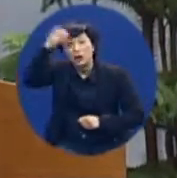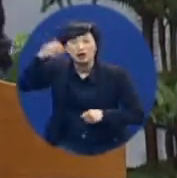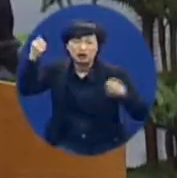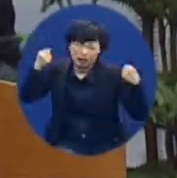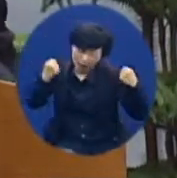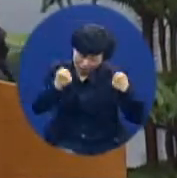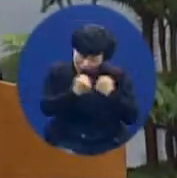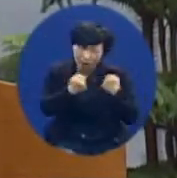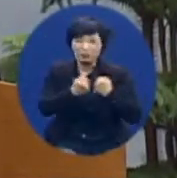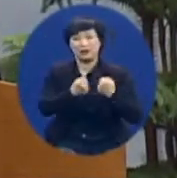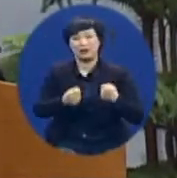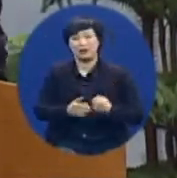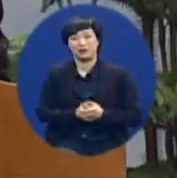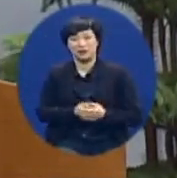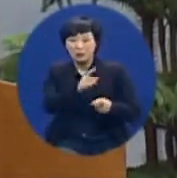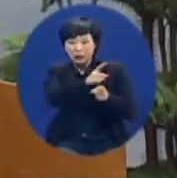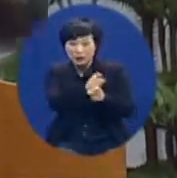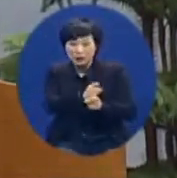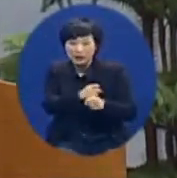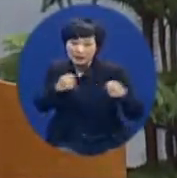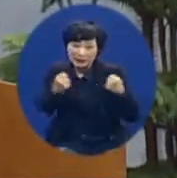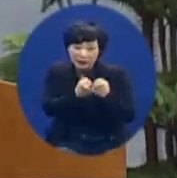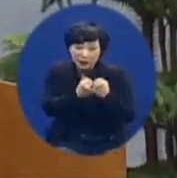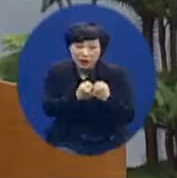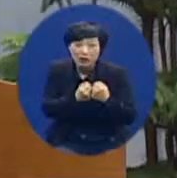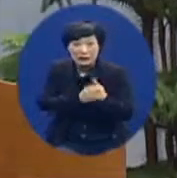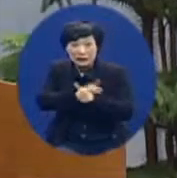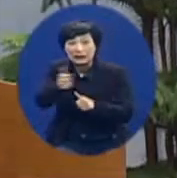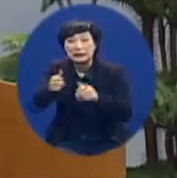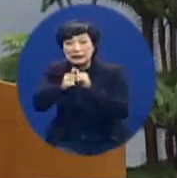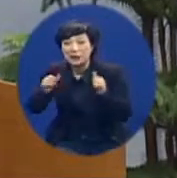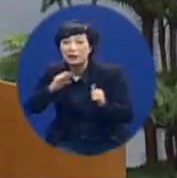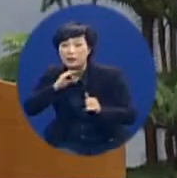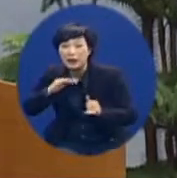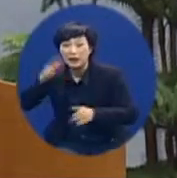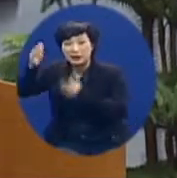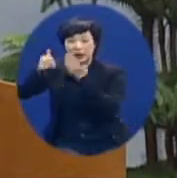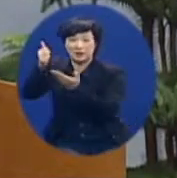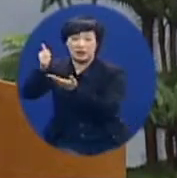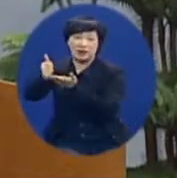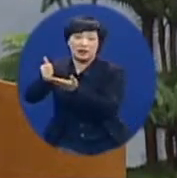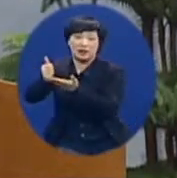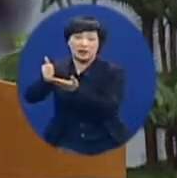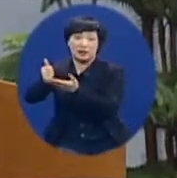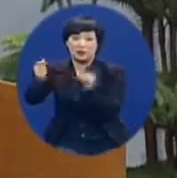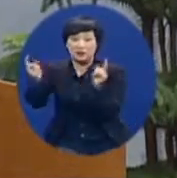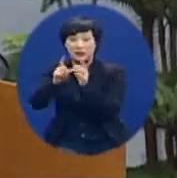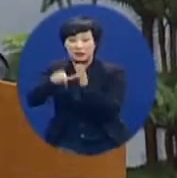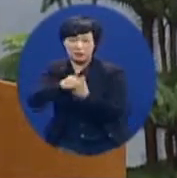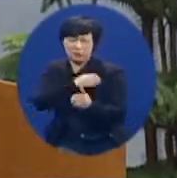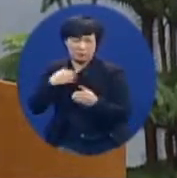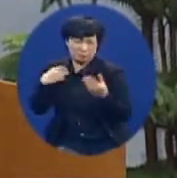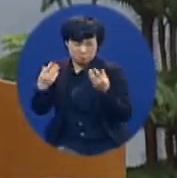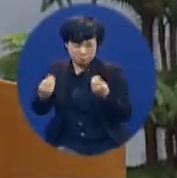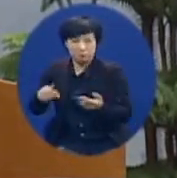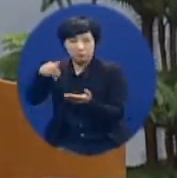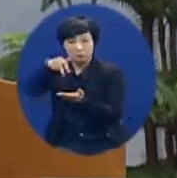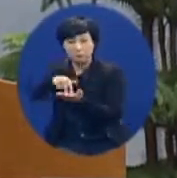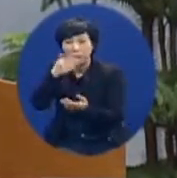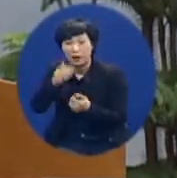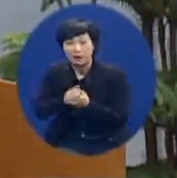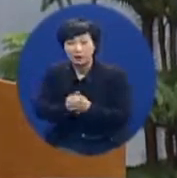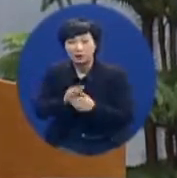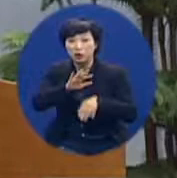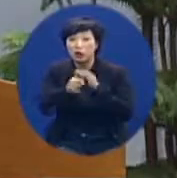대함이라 아멘이 원수와 싸우서이기는 자만 하나님 앞에 어어이 소리라고 에베소서